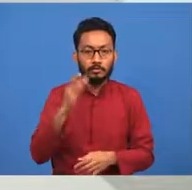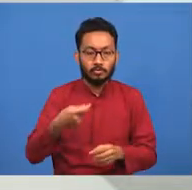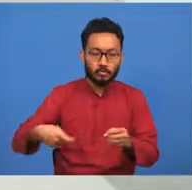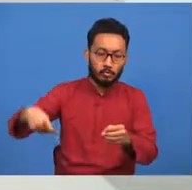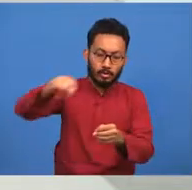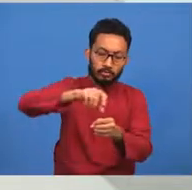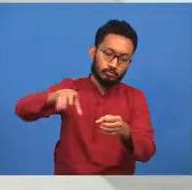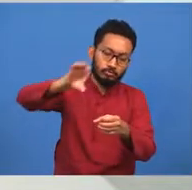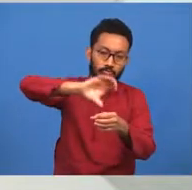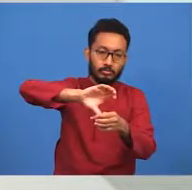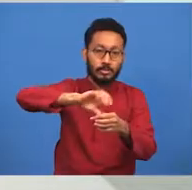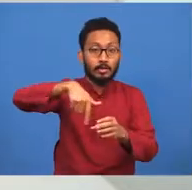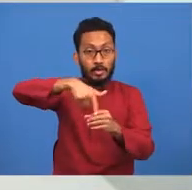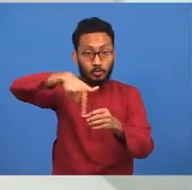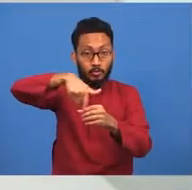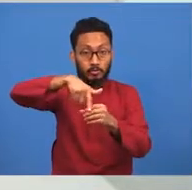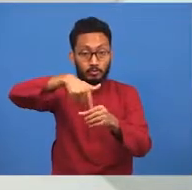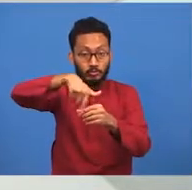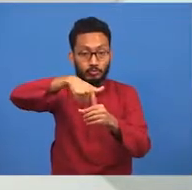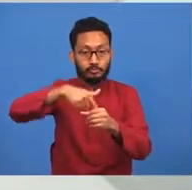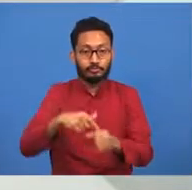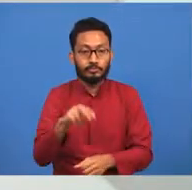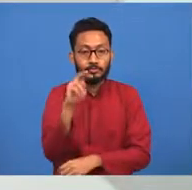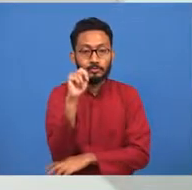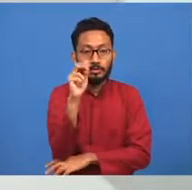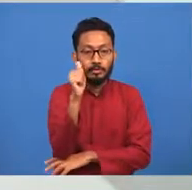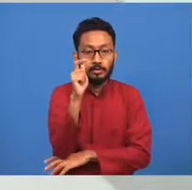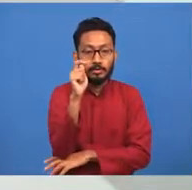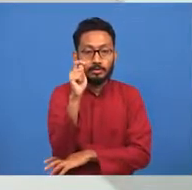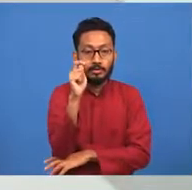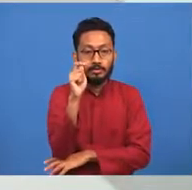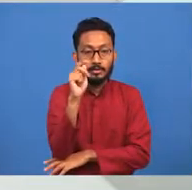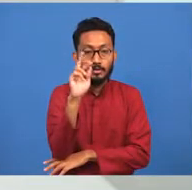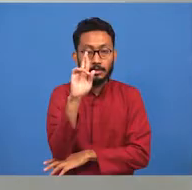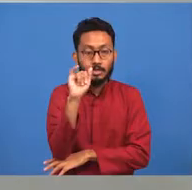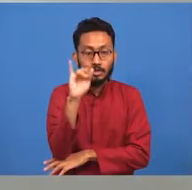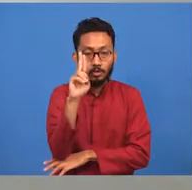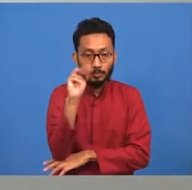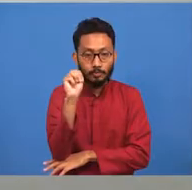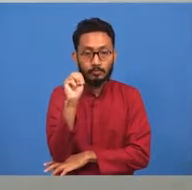larutan natrium klorida ini ke dalam cawan pertama tadi